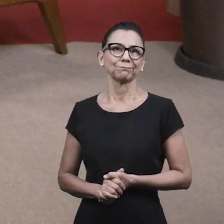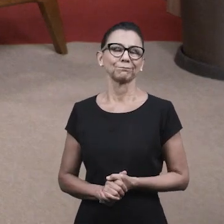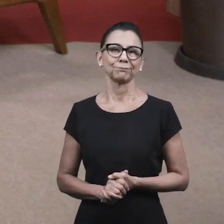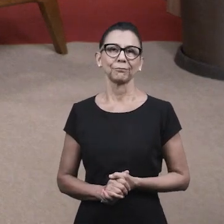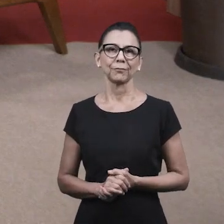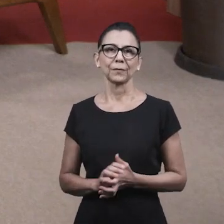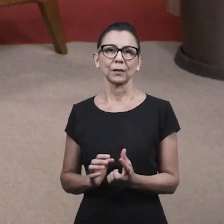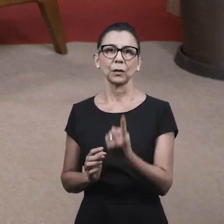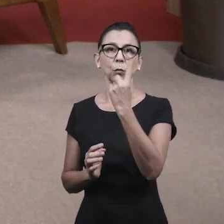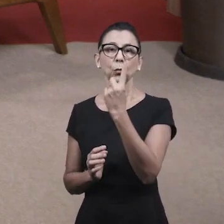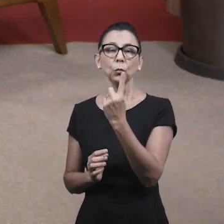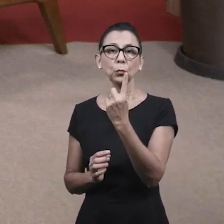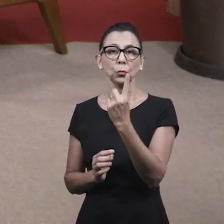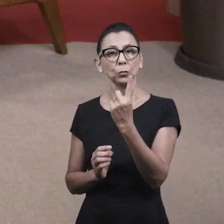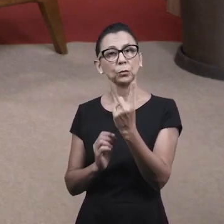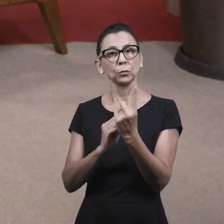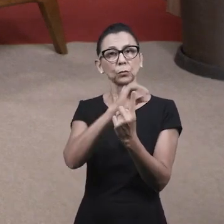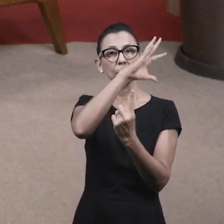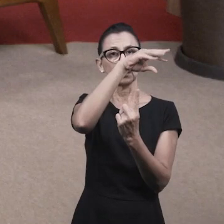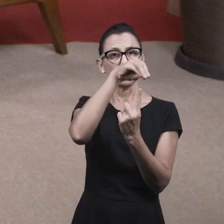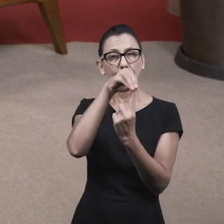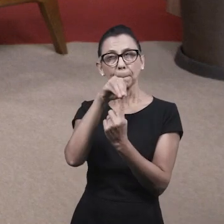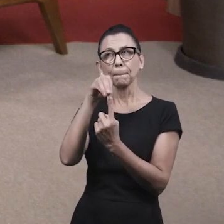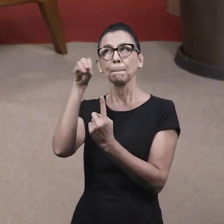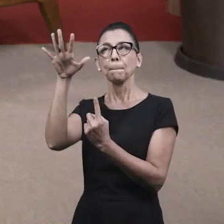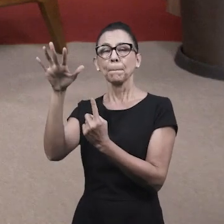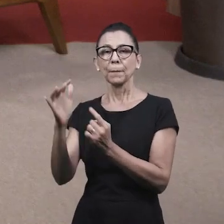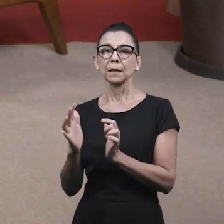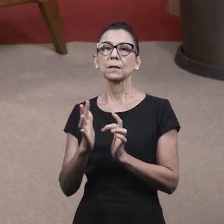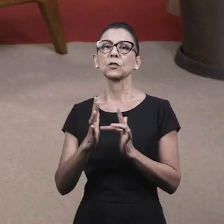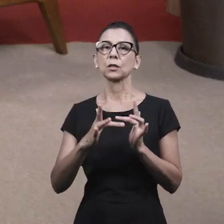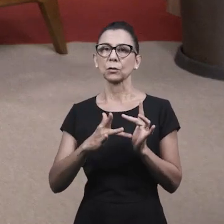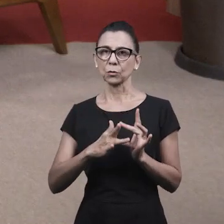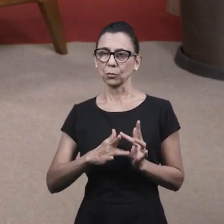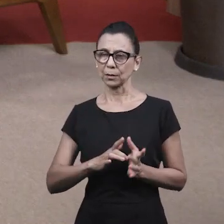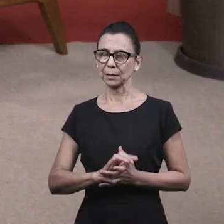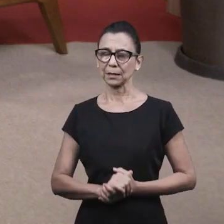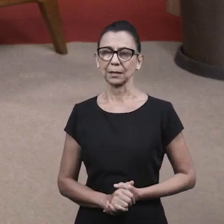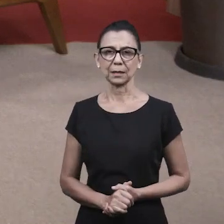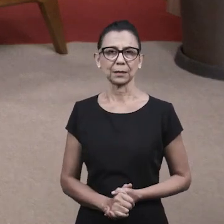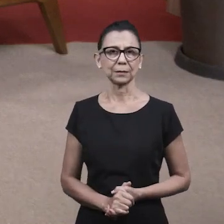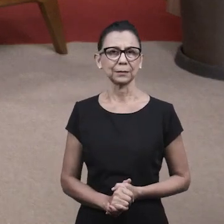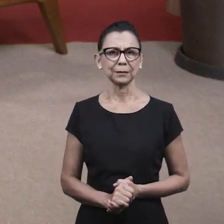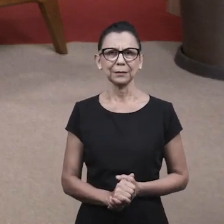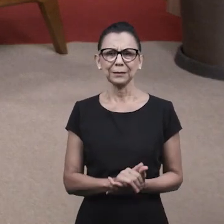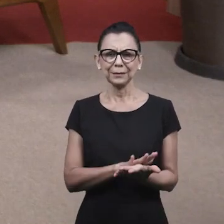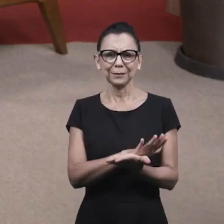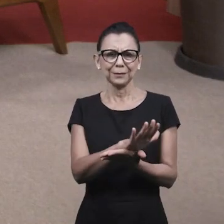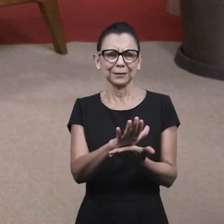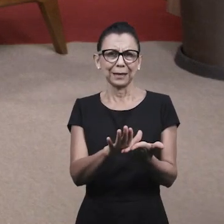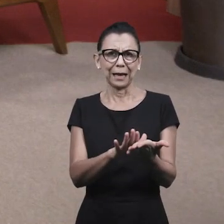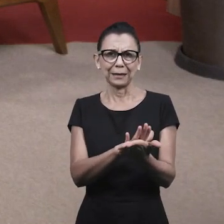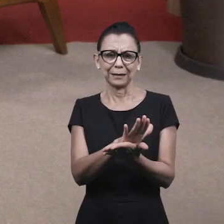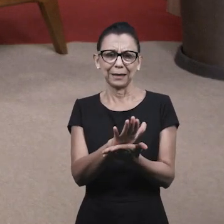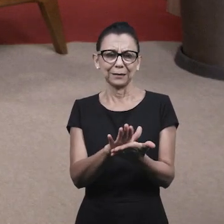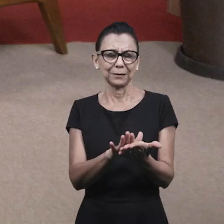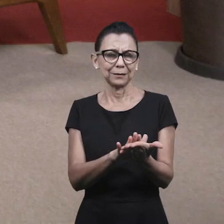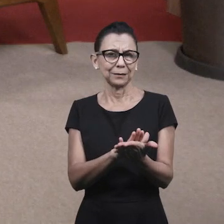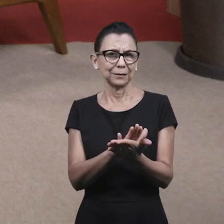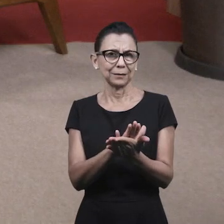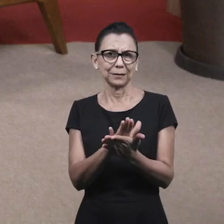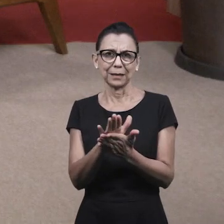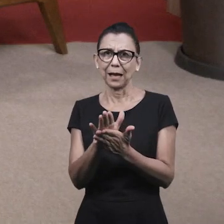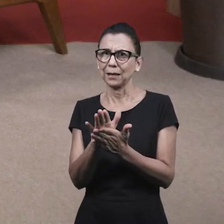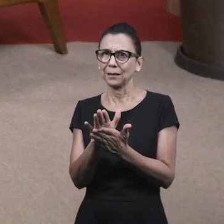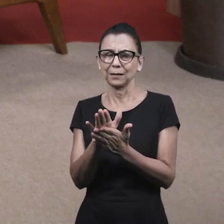médiateurs. Donc, bibliquement, il n'y en a pas. Donc, en vérité, nous pouvons même élargir. Et il n'y a